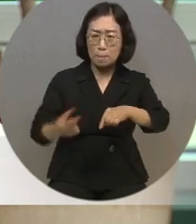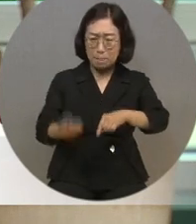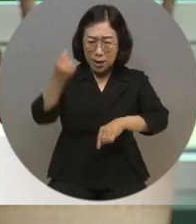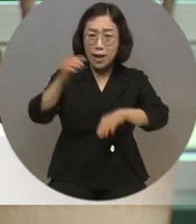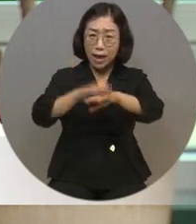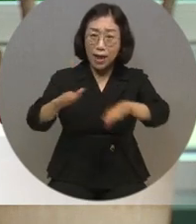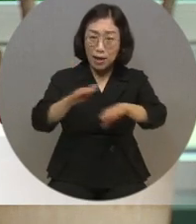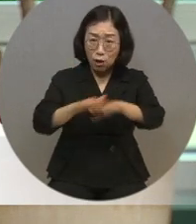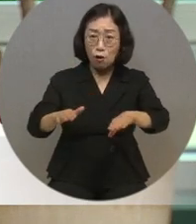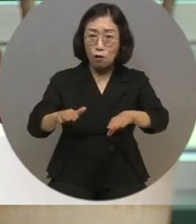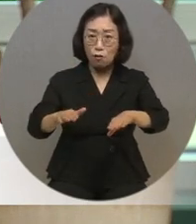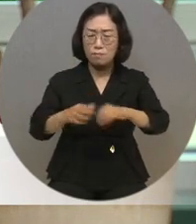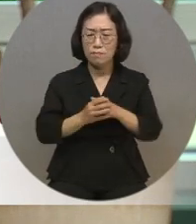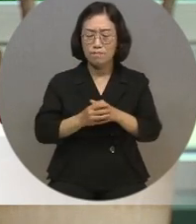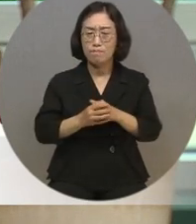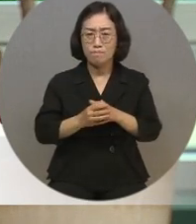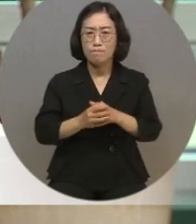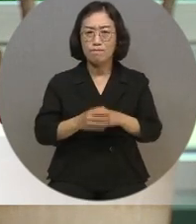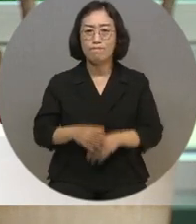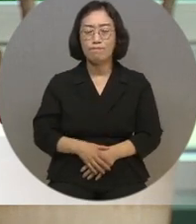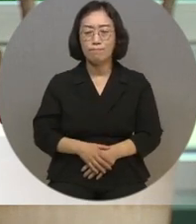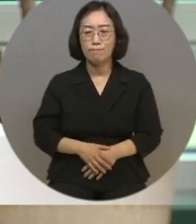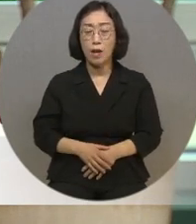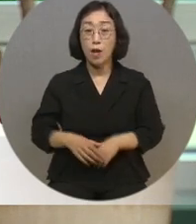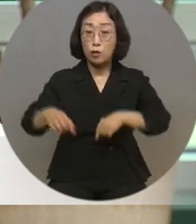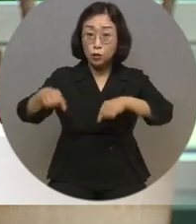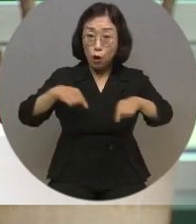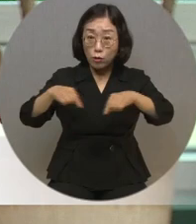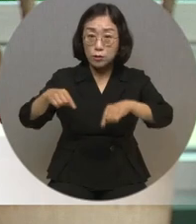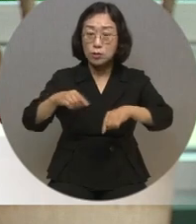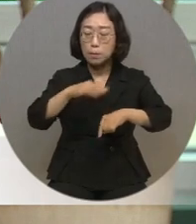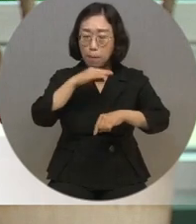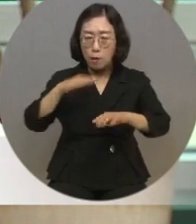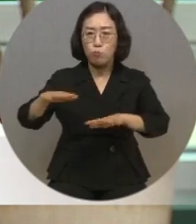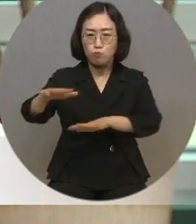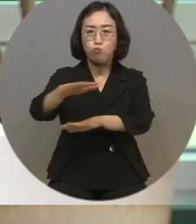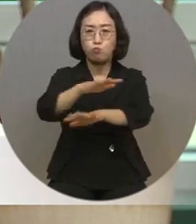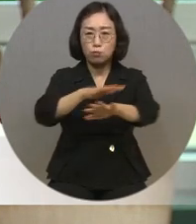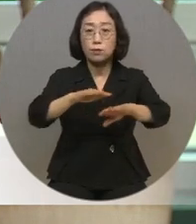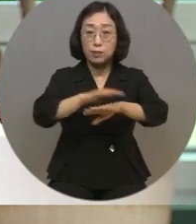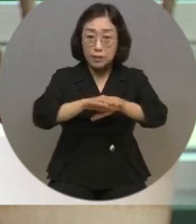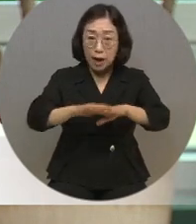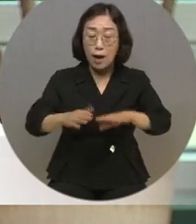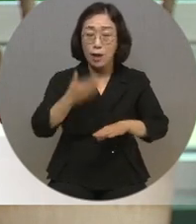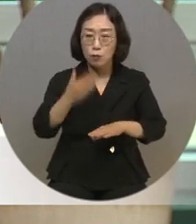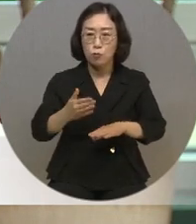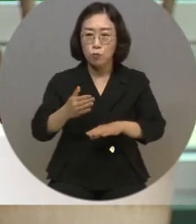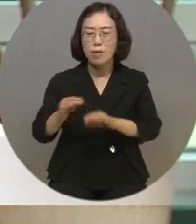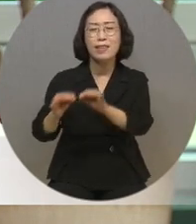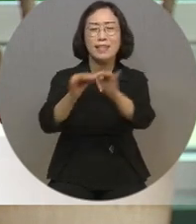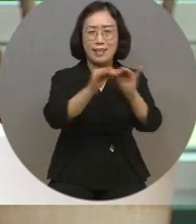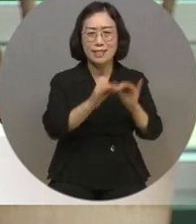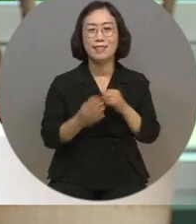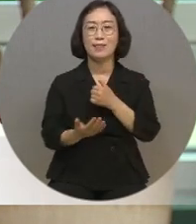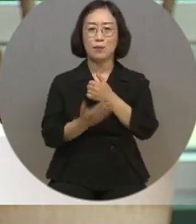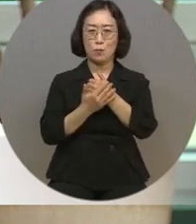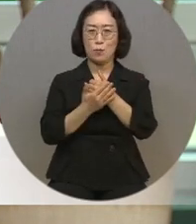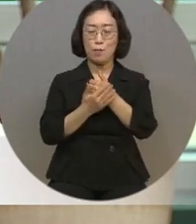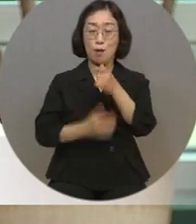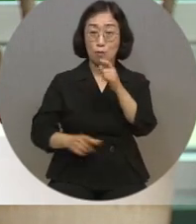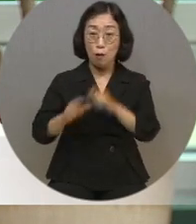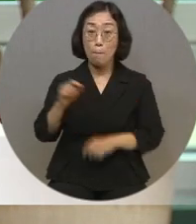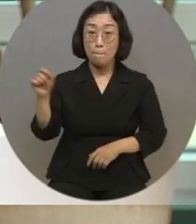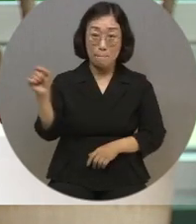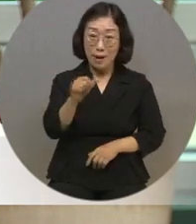있도록 정치가 혐오를 만들어내는 게 아니라 정치가 해결해 달라고 한 목소리를 내어주시면 좀 더